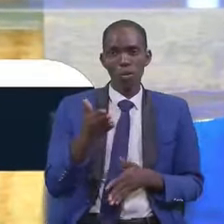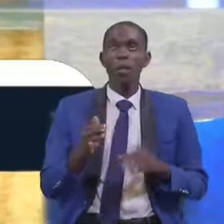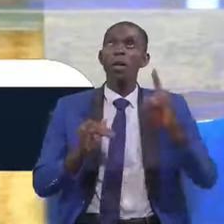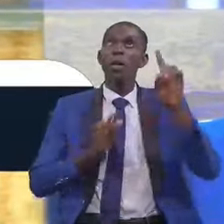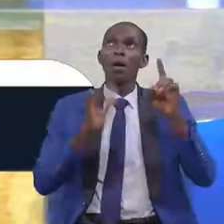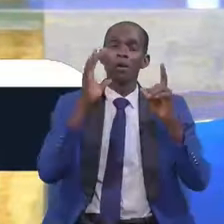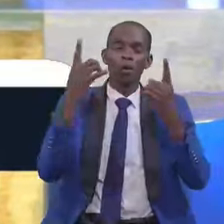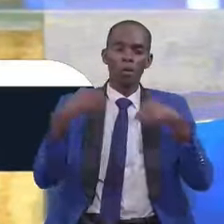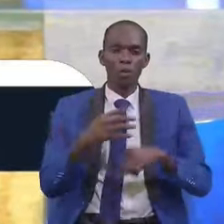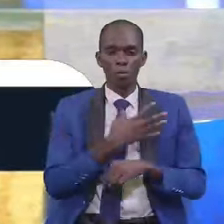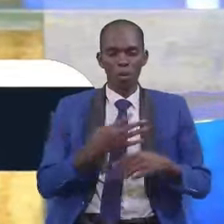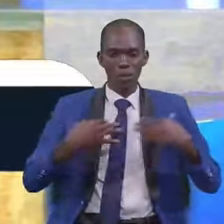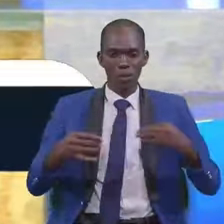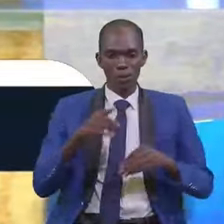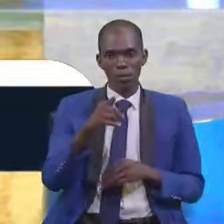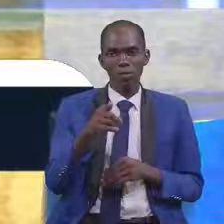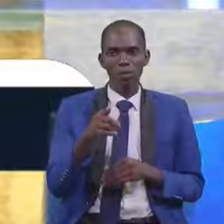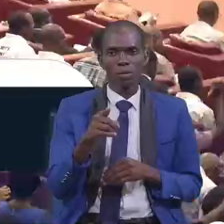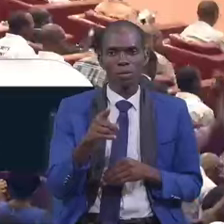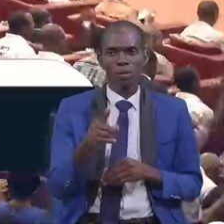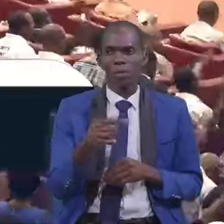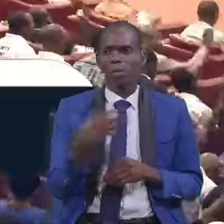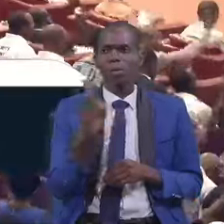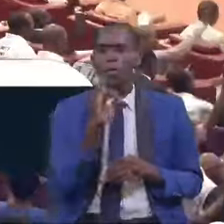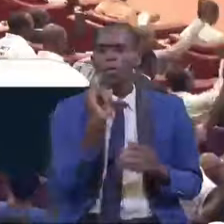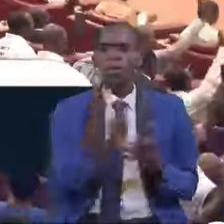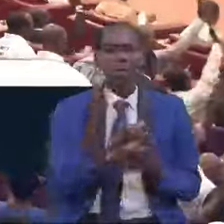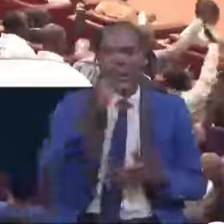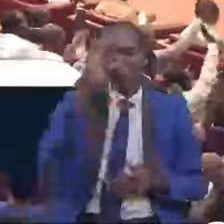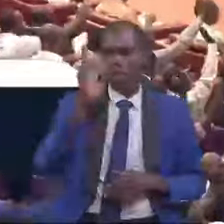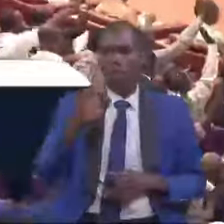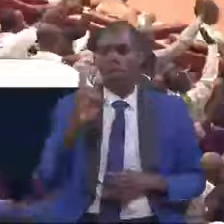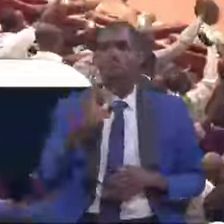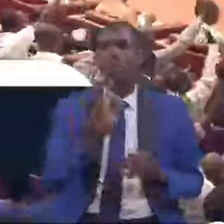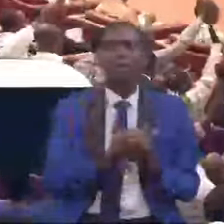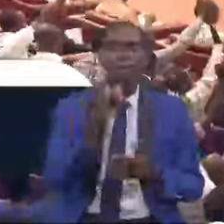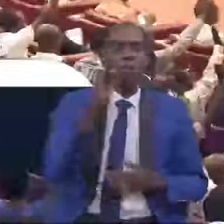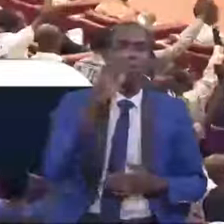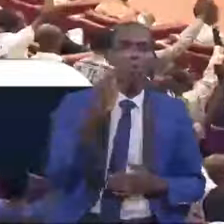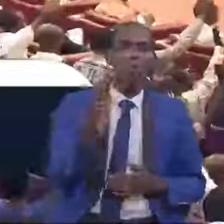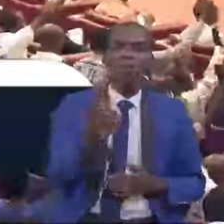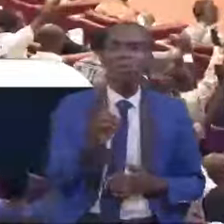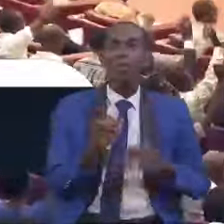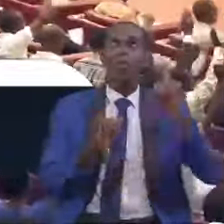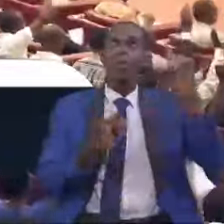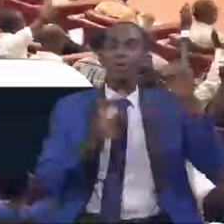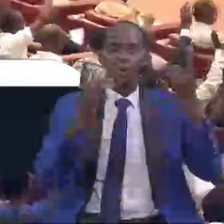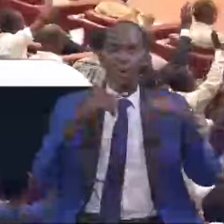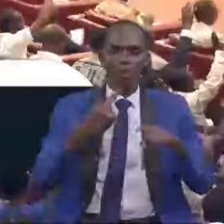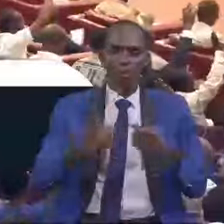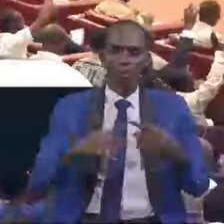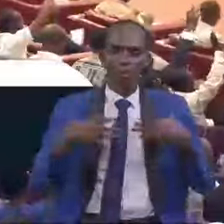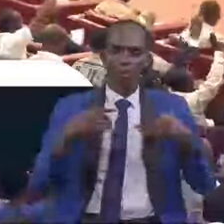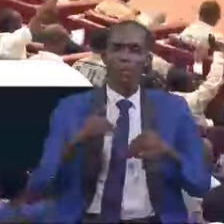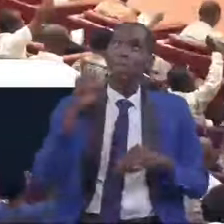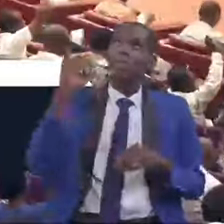Jésus lui dit, j'irai, je le guérirai. Où est lui là-bas? Il viendra vous guérir. Jésus viendra vous